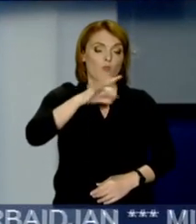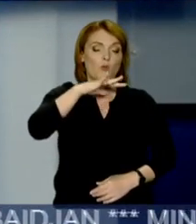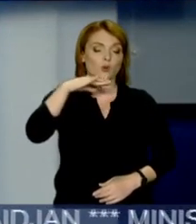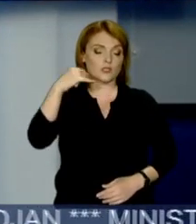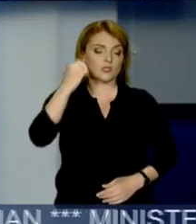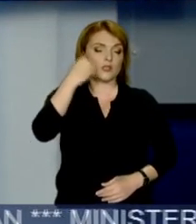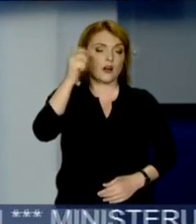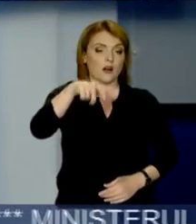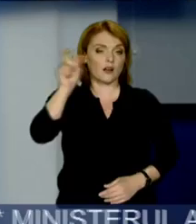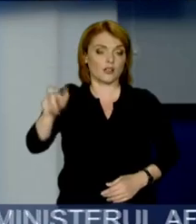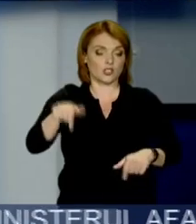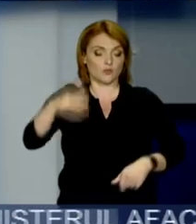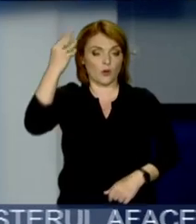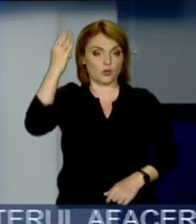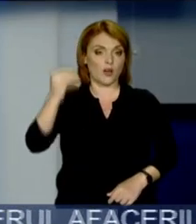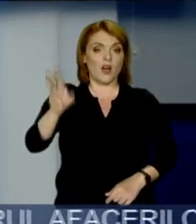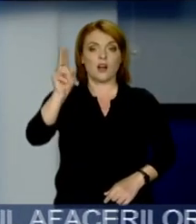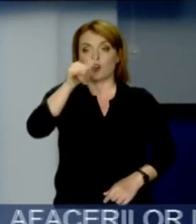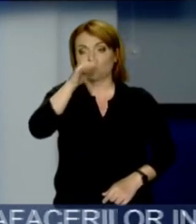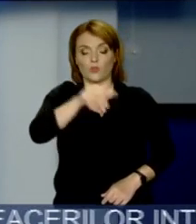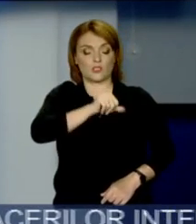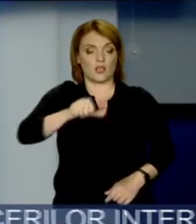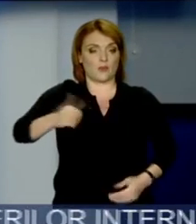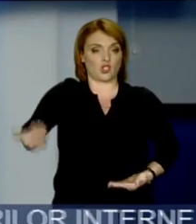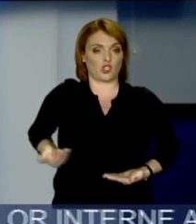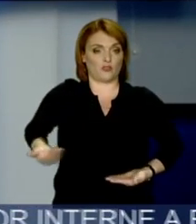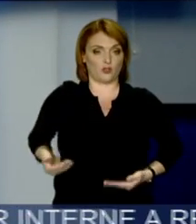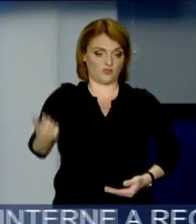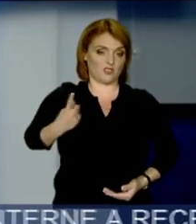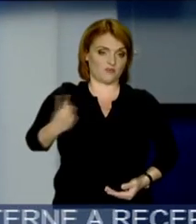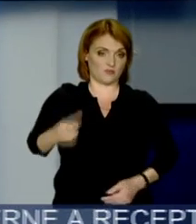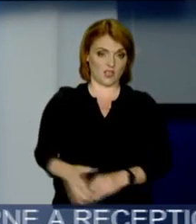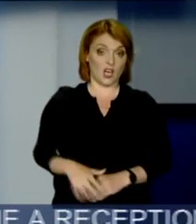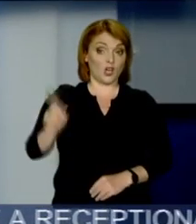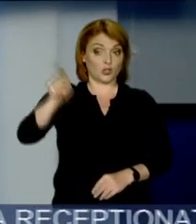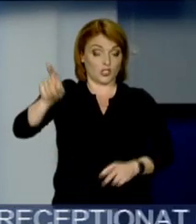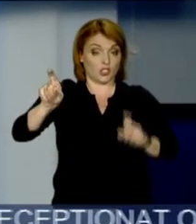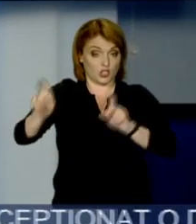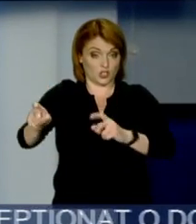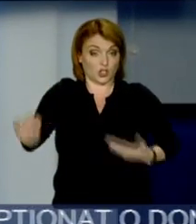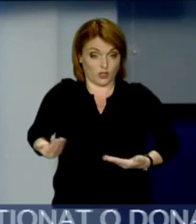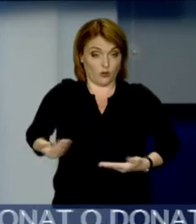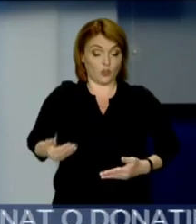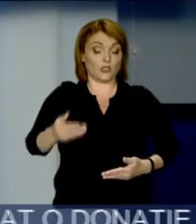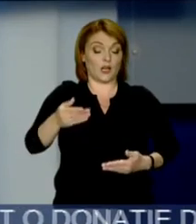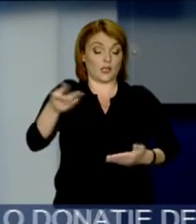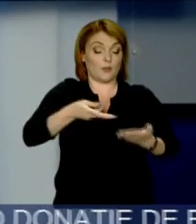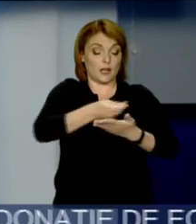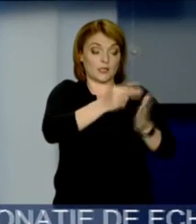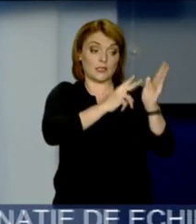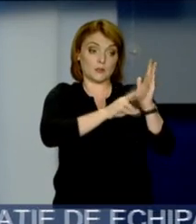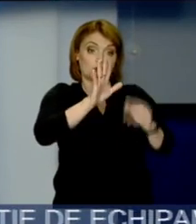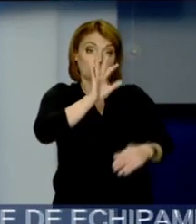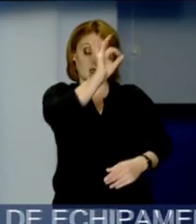țara noastră care nu au mai făcut față singurătății. Șederea la azil îi costă pe beneficiari 75% din pensii,